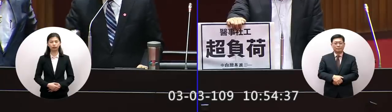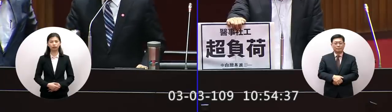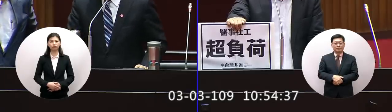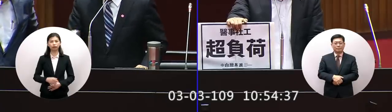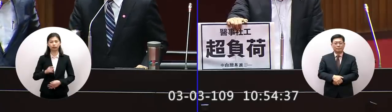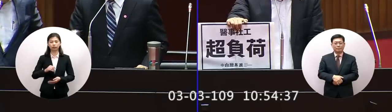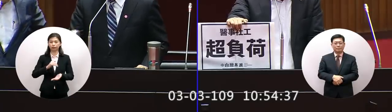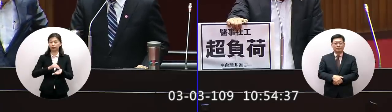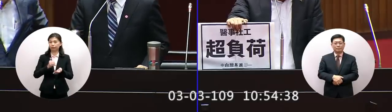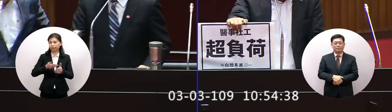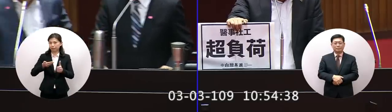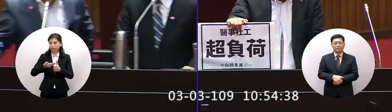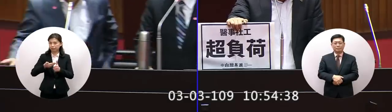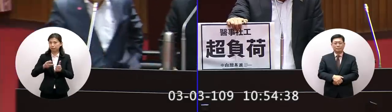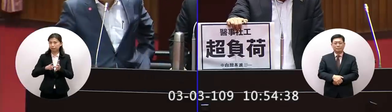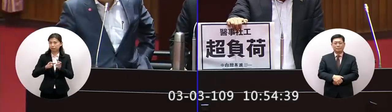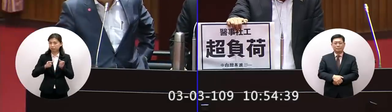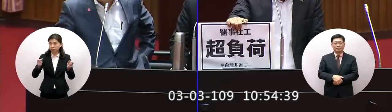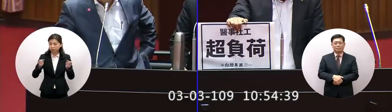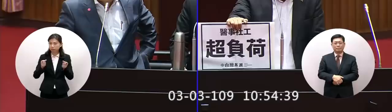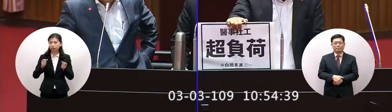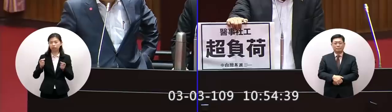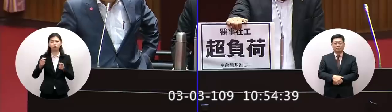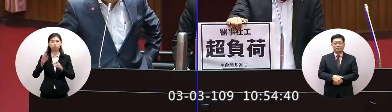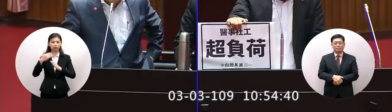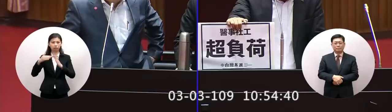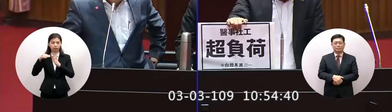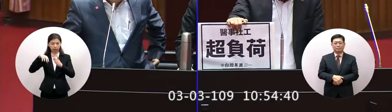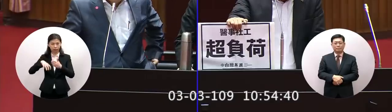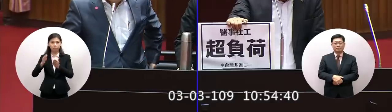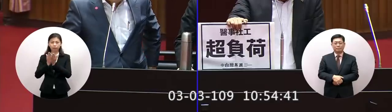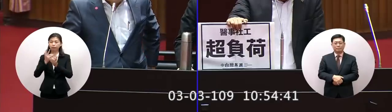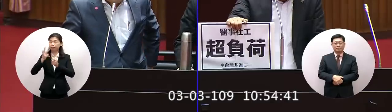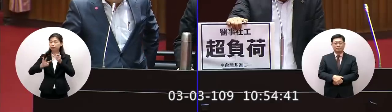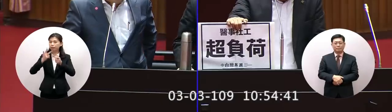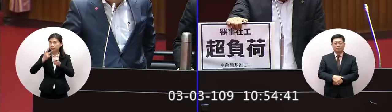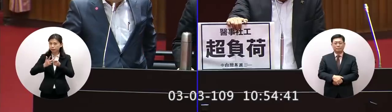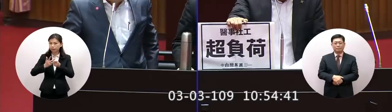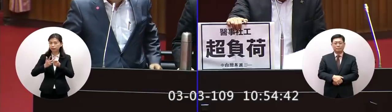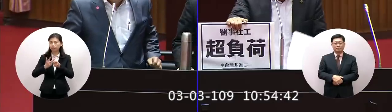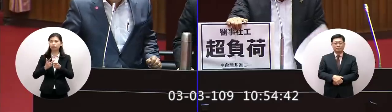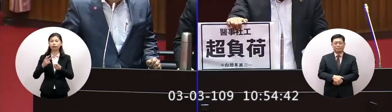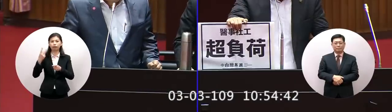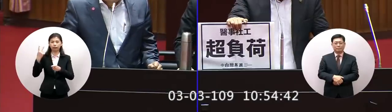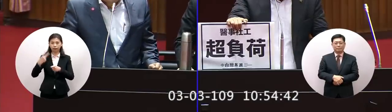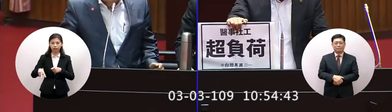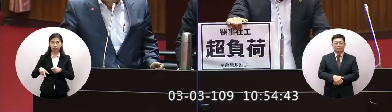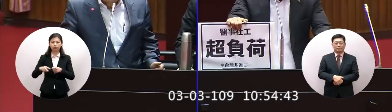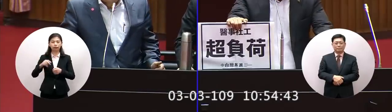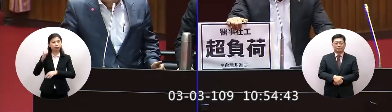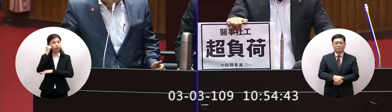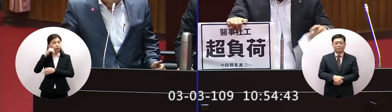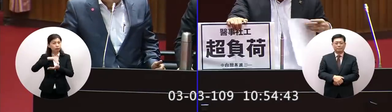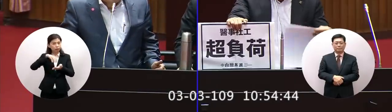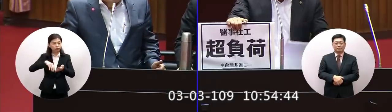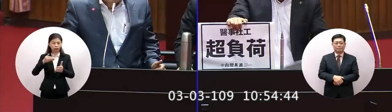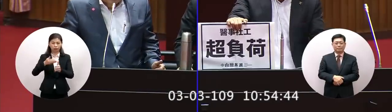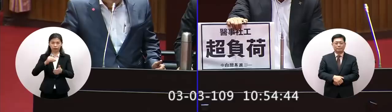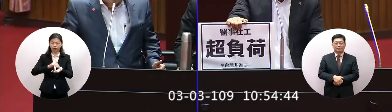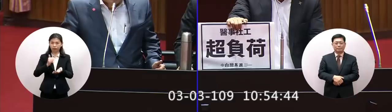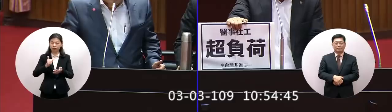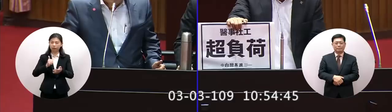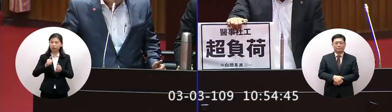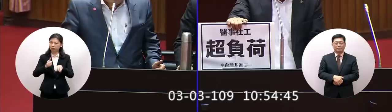这一次的培养大概在学校里面要7年的一个培养，然后经过我们大概一般的住院医师的训练，一般